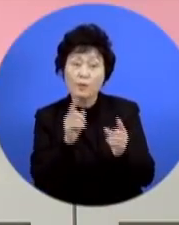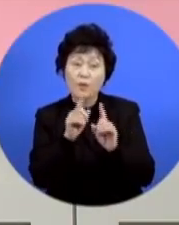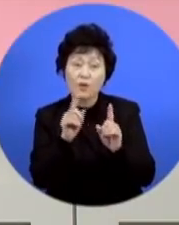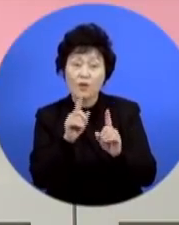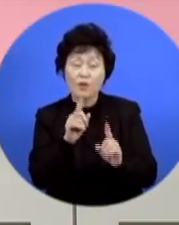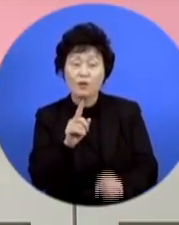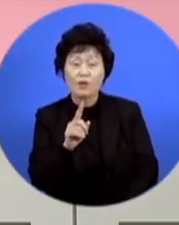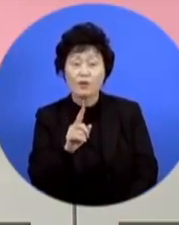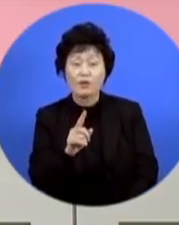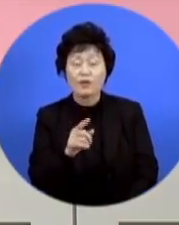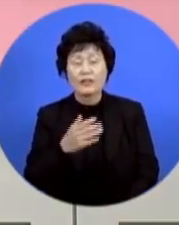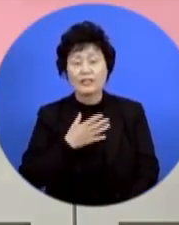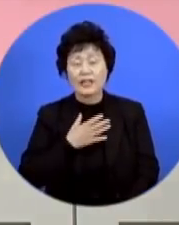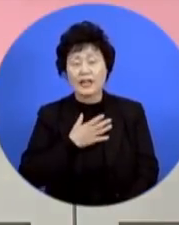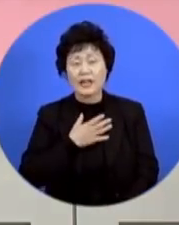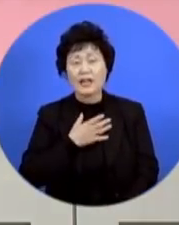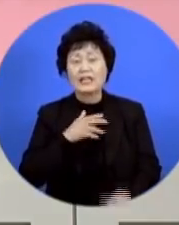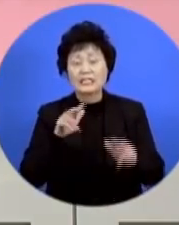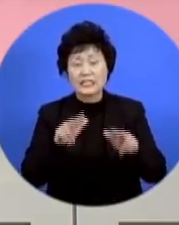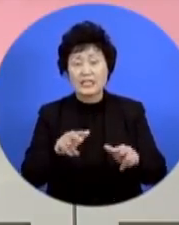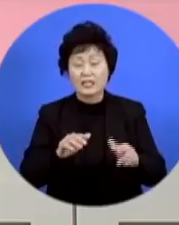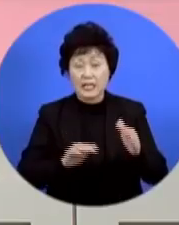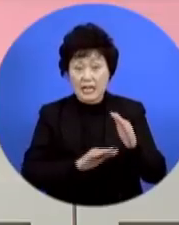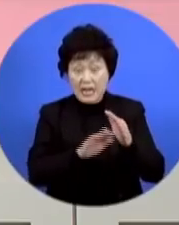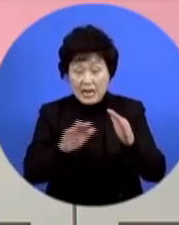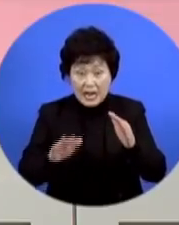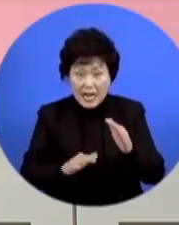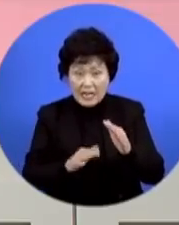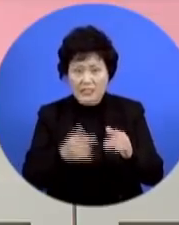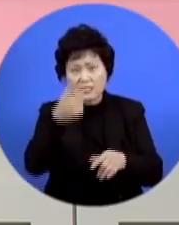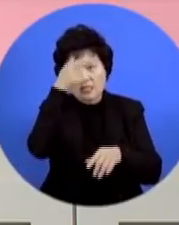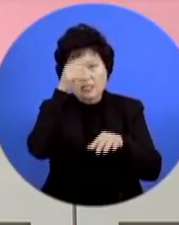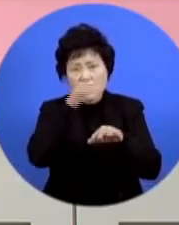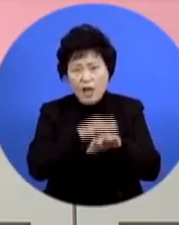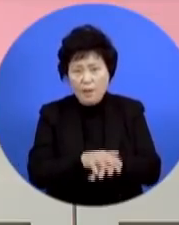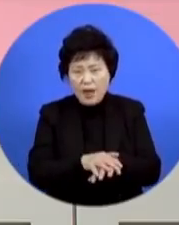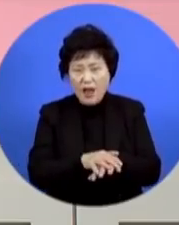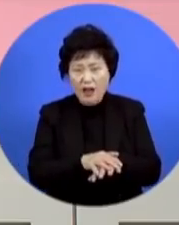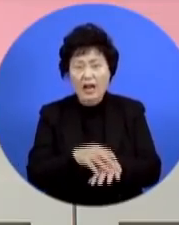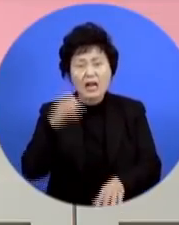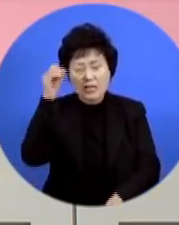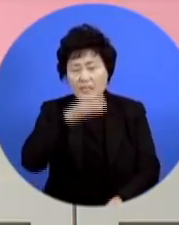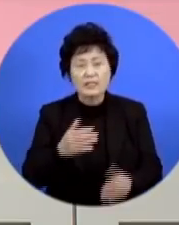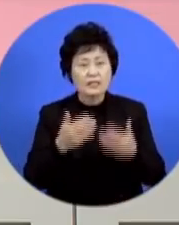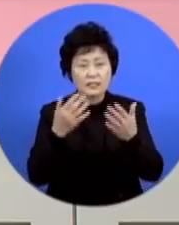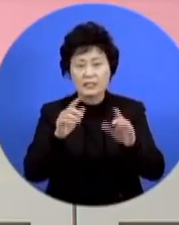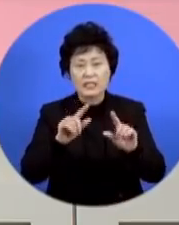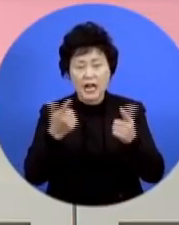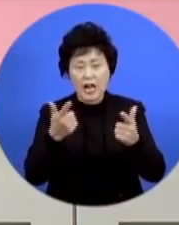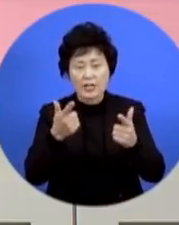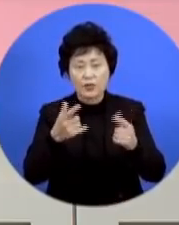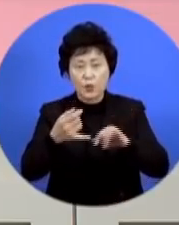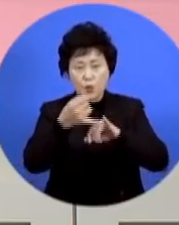가정 예배가 옵션이 아닌 필수로 다가와 버렸다. 가정 교회가. 그래서 그